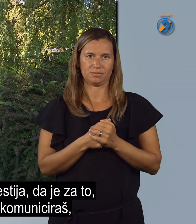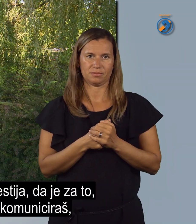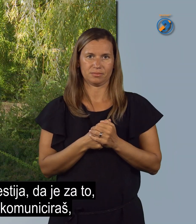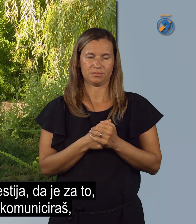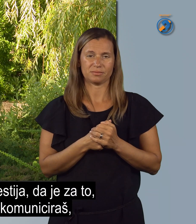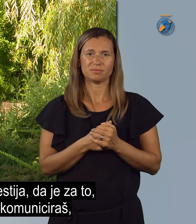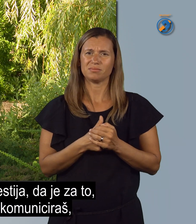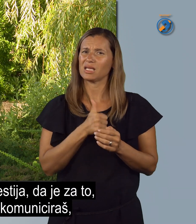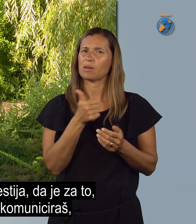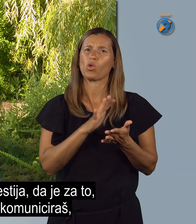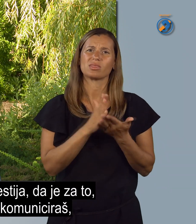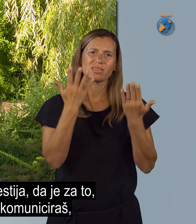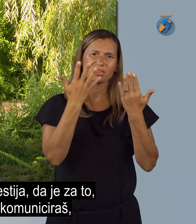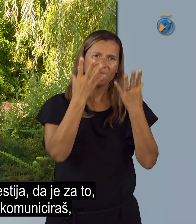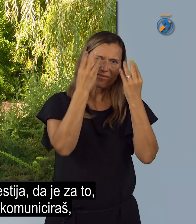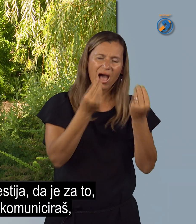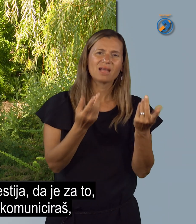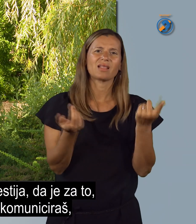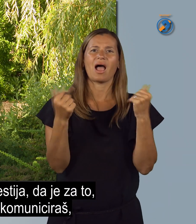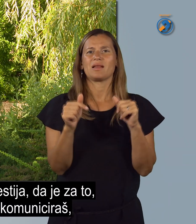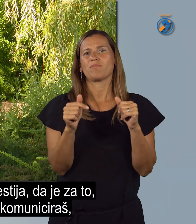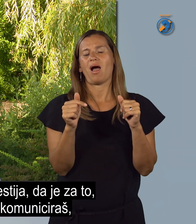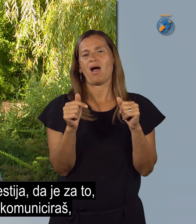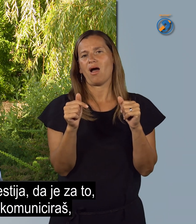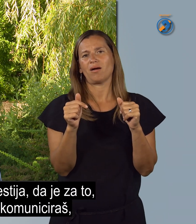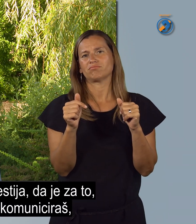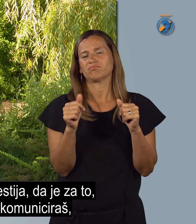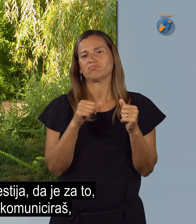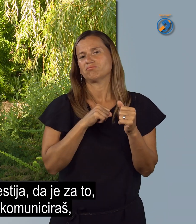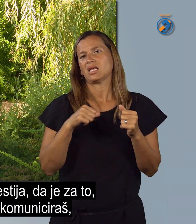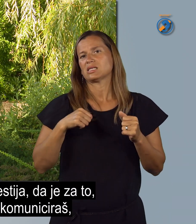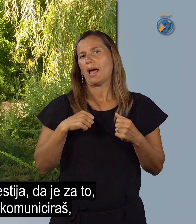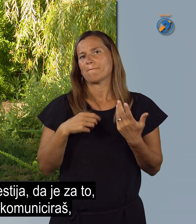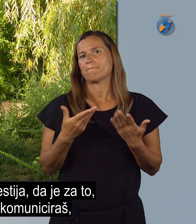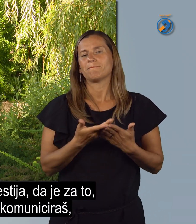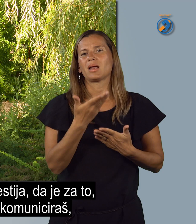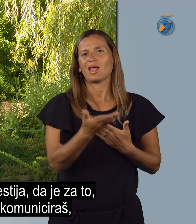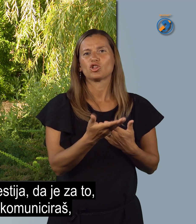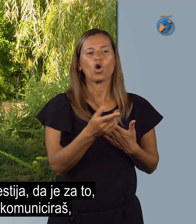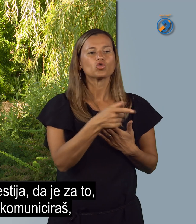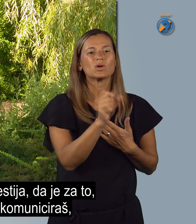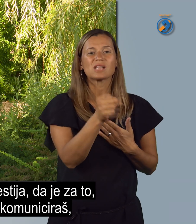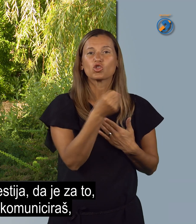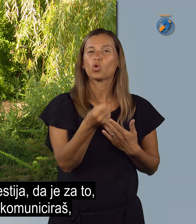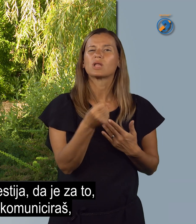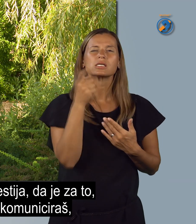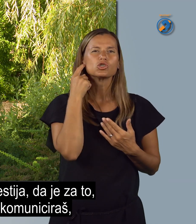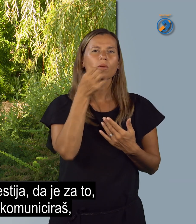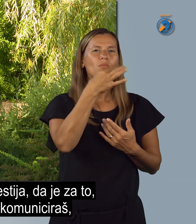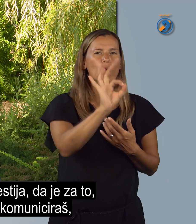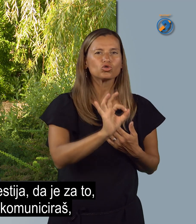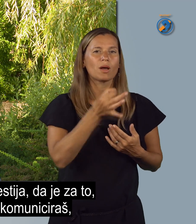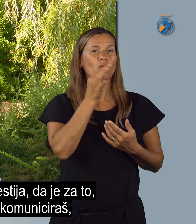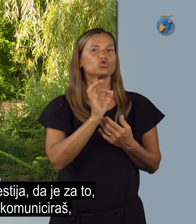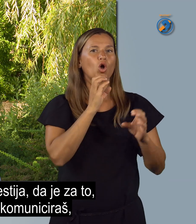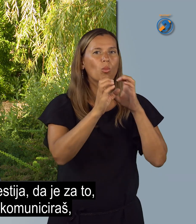aparata. Samo sama navada, ali da rečem kar avtosugestija, da je to zato, da slišiš